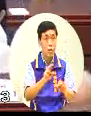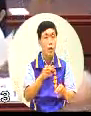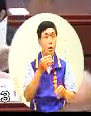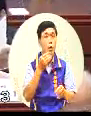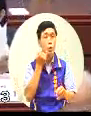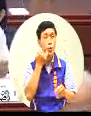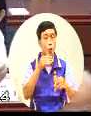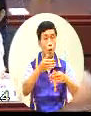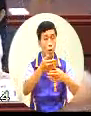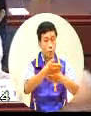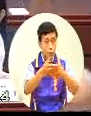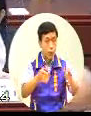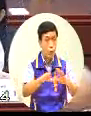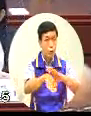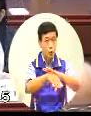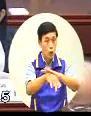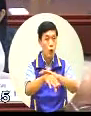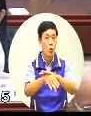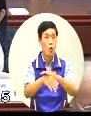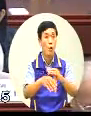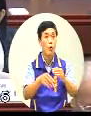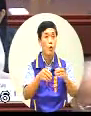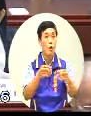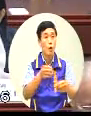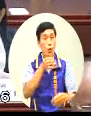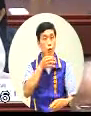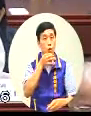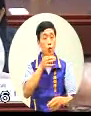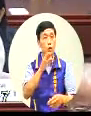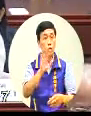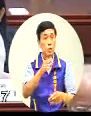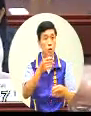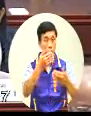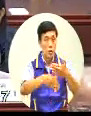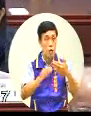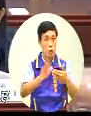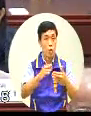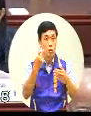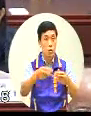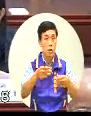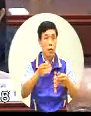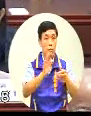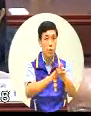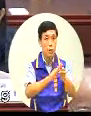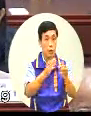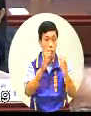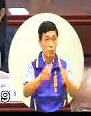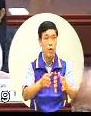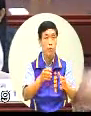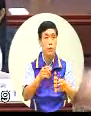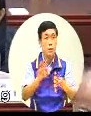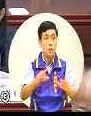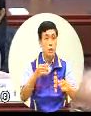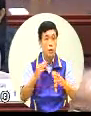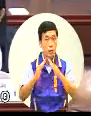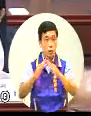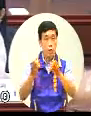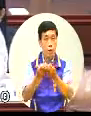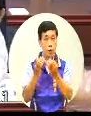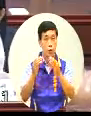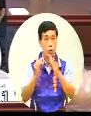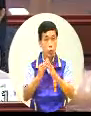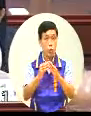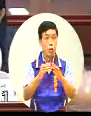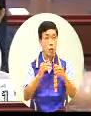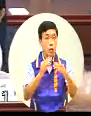面能够做一个合法的建筑。这方面我们公务局跟都发局相关单位我们现在正在研拟中，我们总希望说